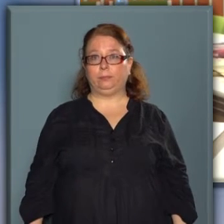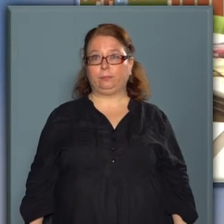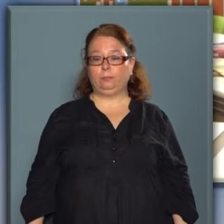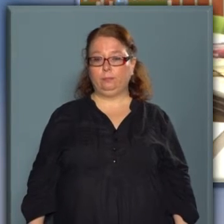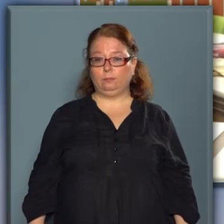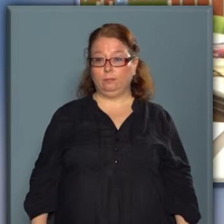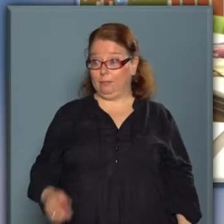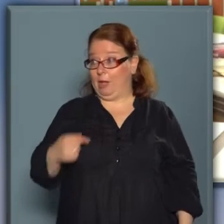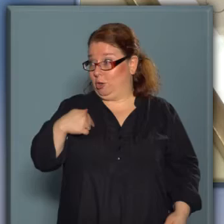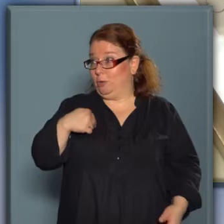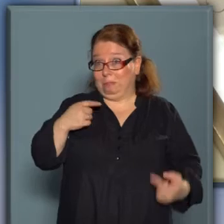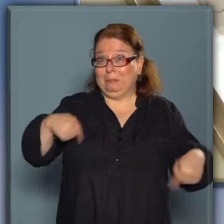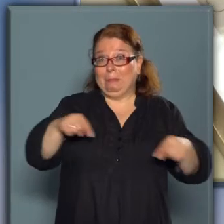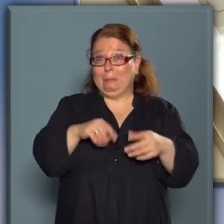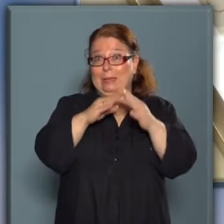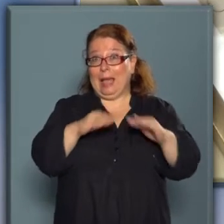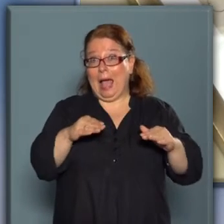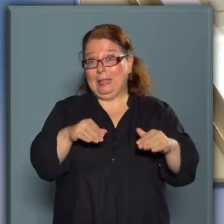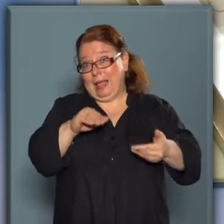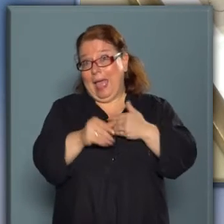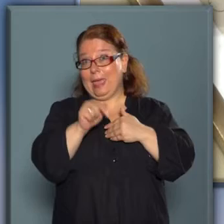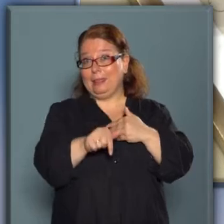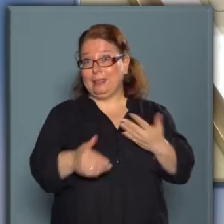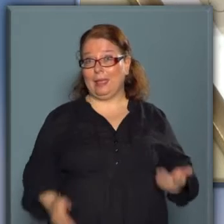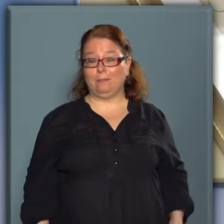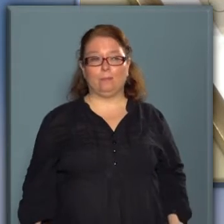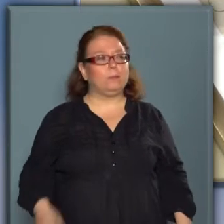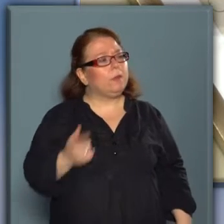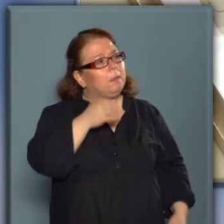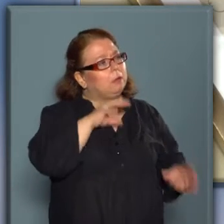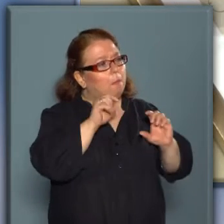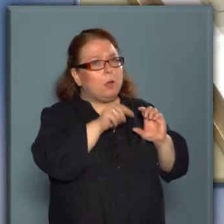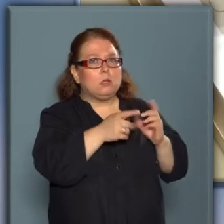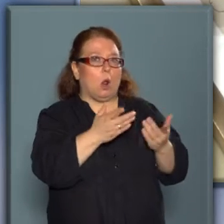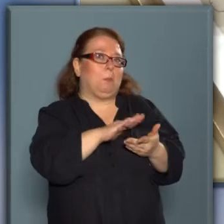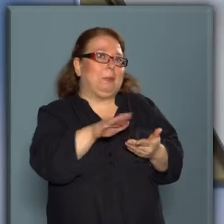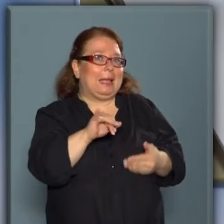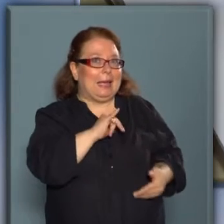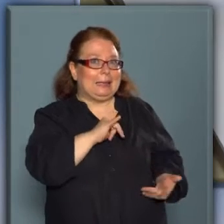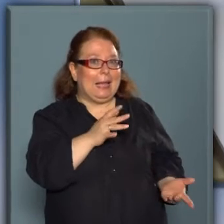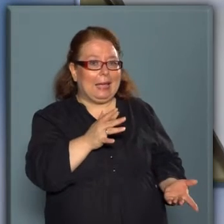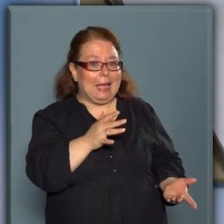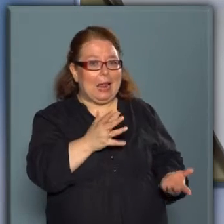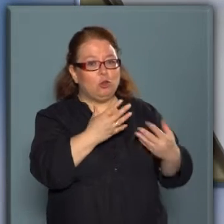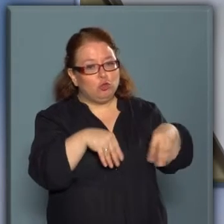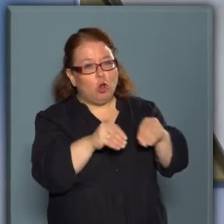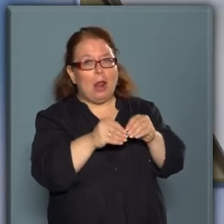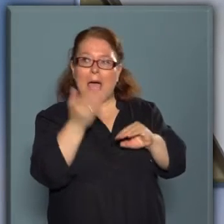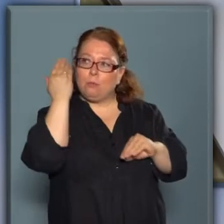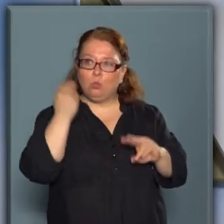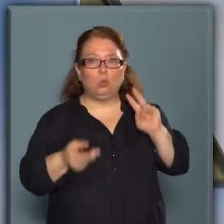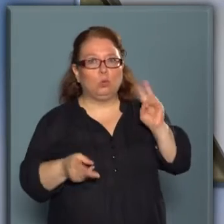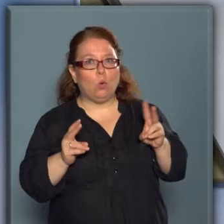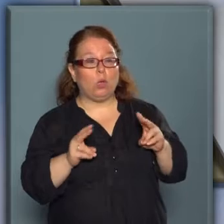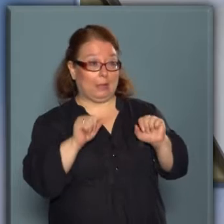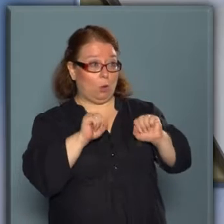És mi annak a helyen lakunk. Mit tapasztalnak egyébként? Nyilván mindenkit érdekel a családjának a múltja,